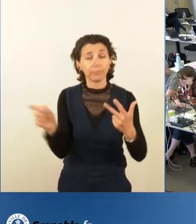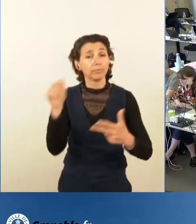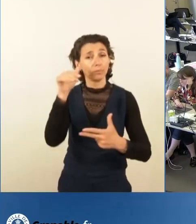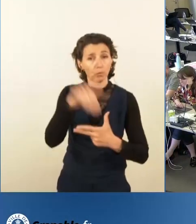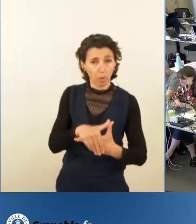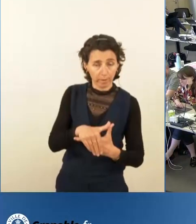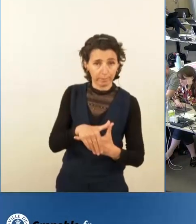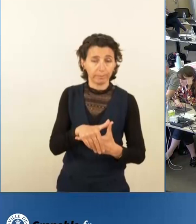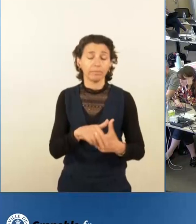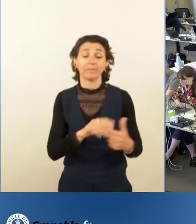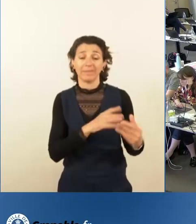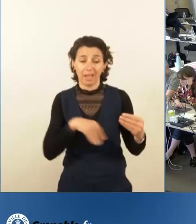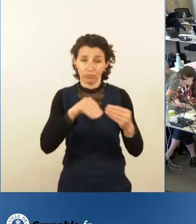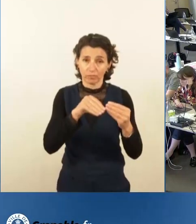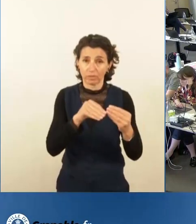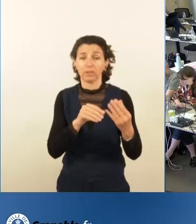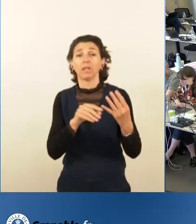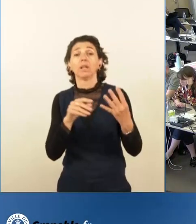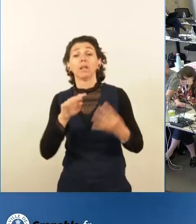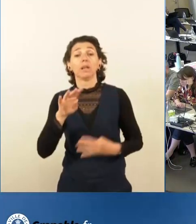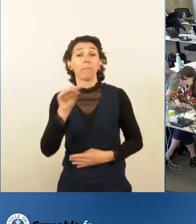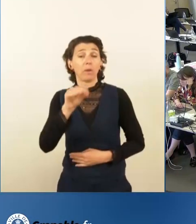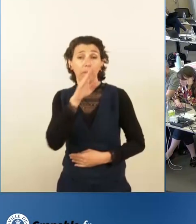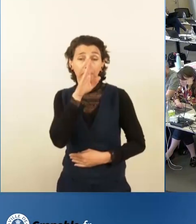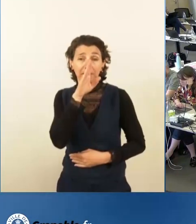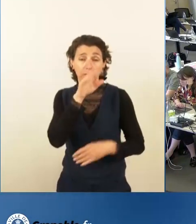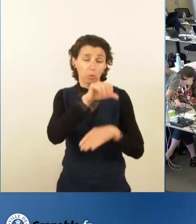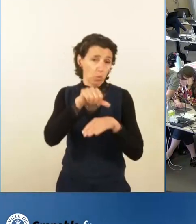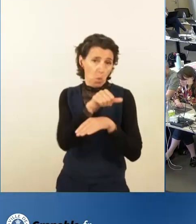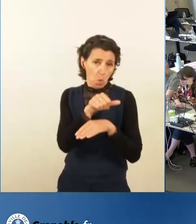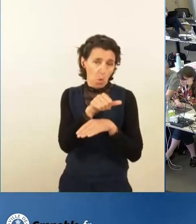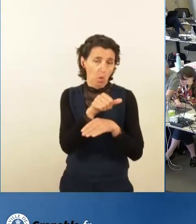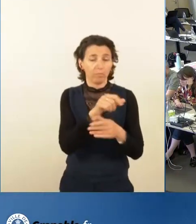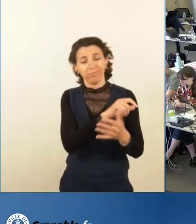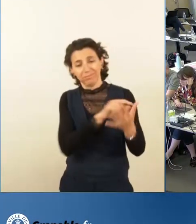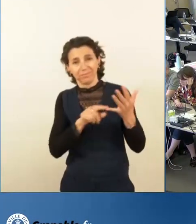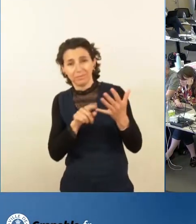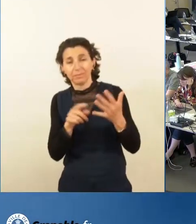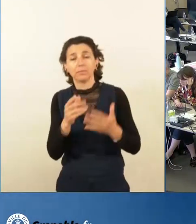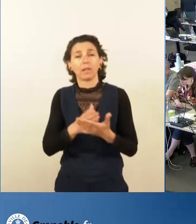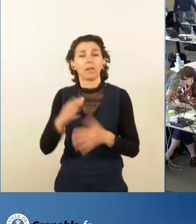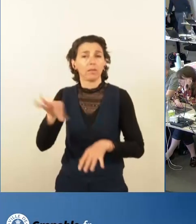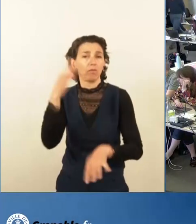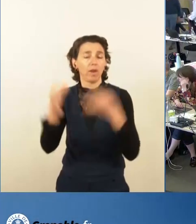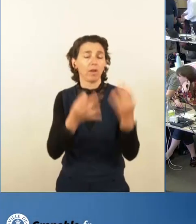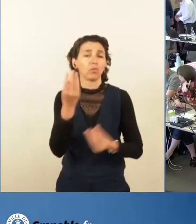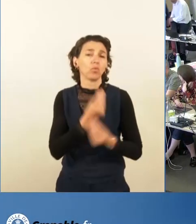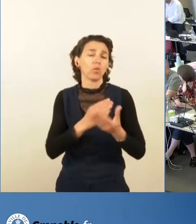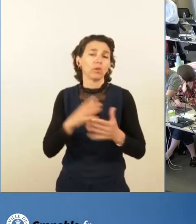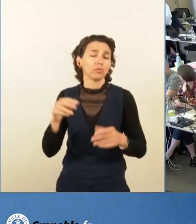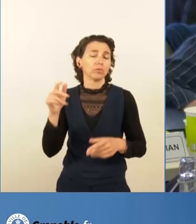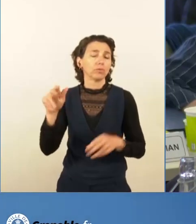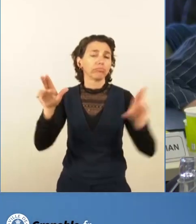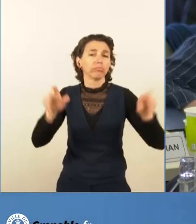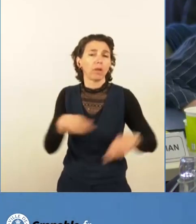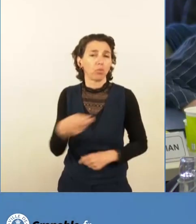du mercredi midi pour une seule heure ainsi que des classes de découverte ou de nature concernant le